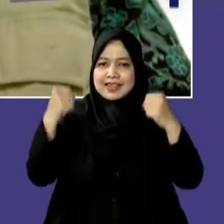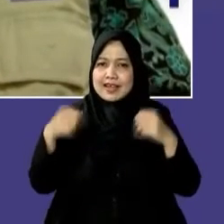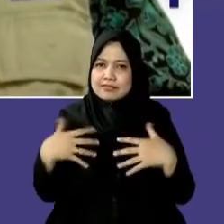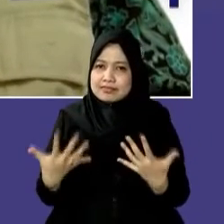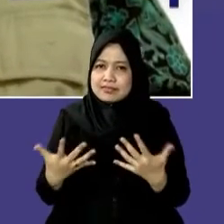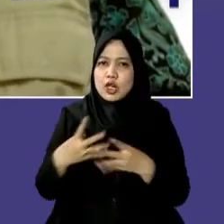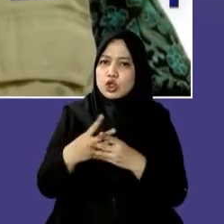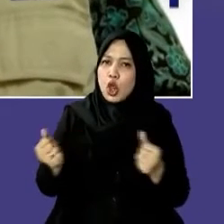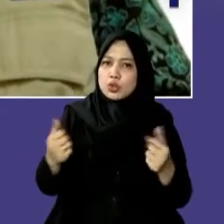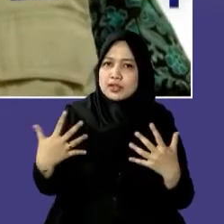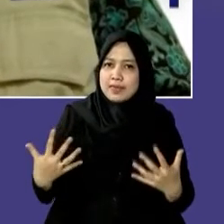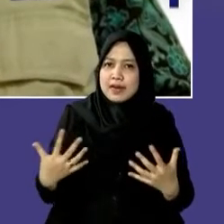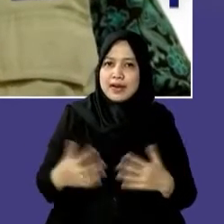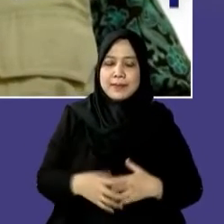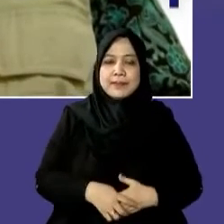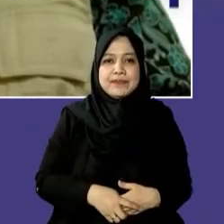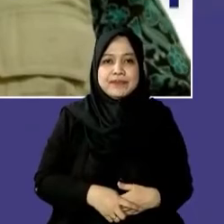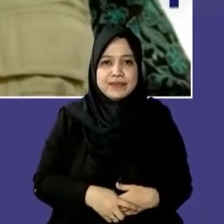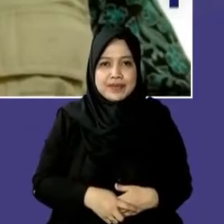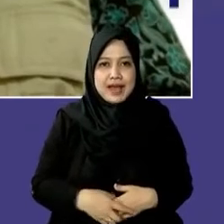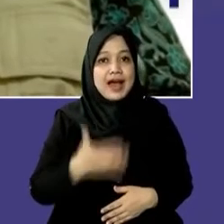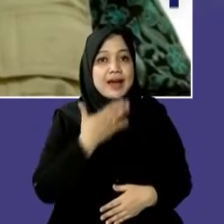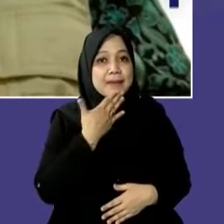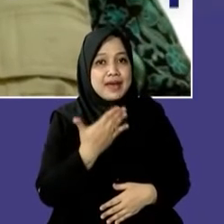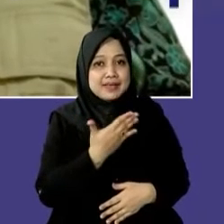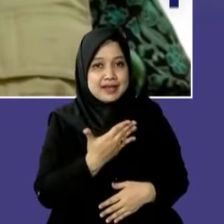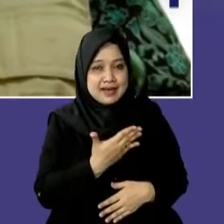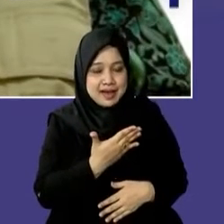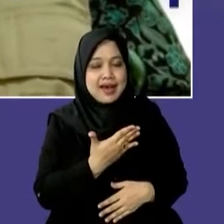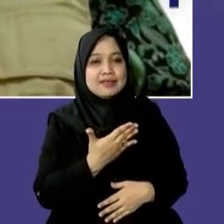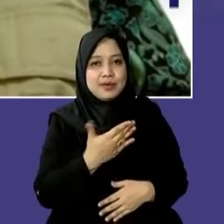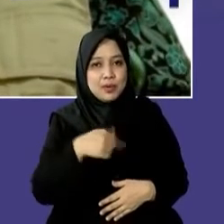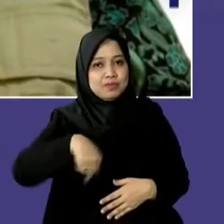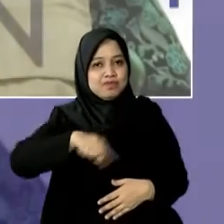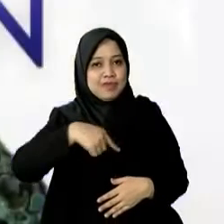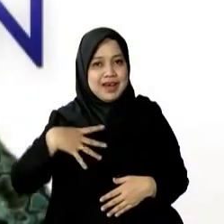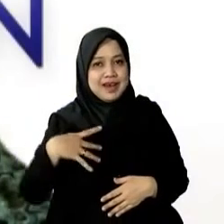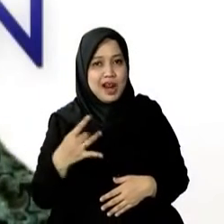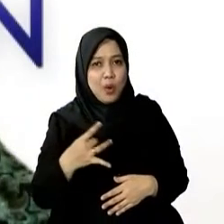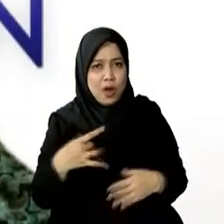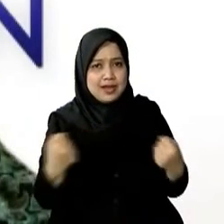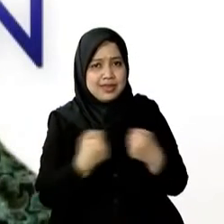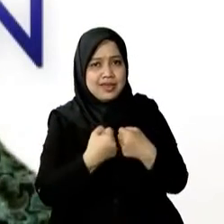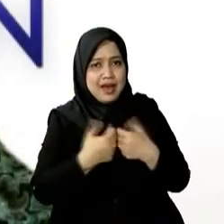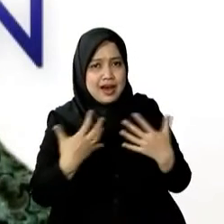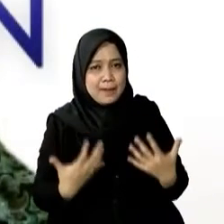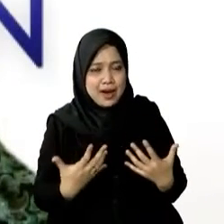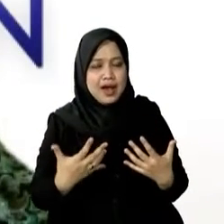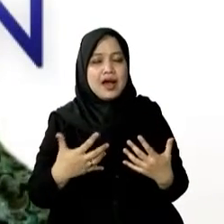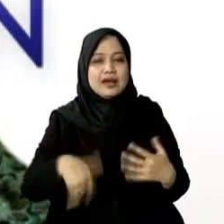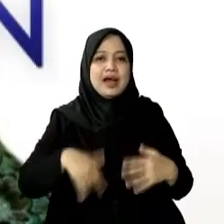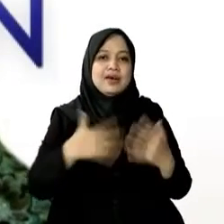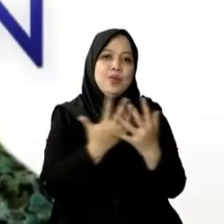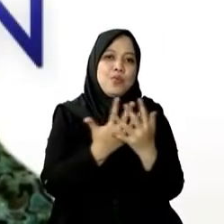solusinya apa nih dog biasanya yang dihadapi oleh kita di lapangan itu biasanya banyaknya masyarakat